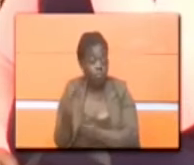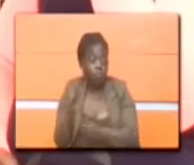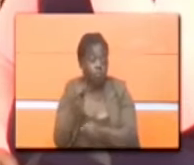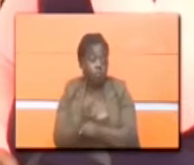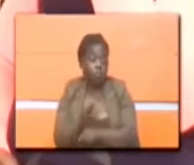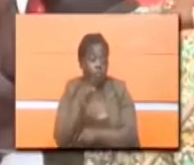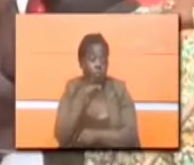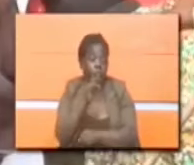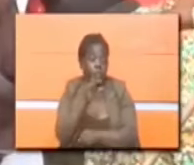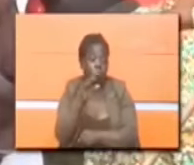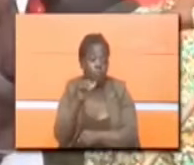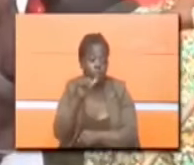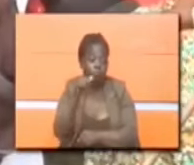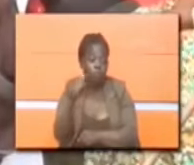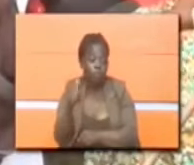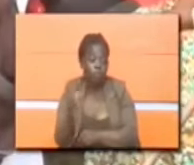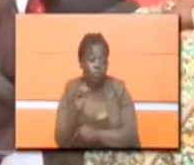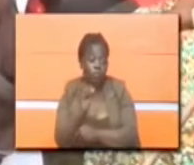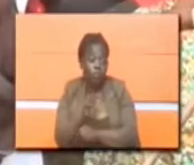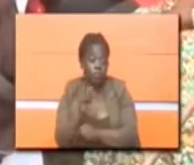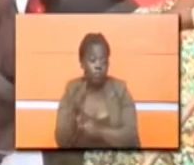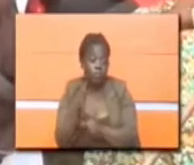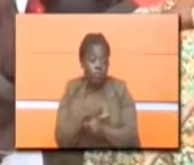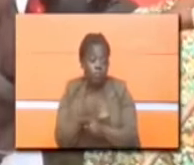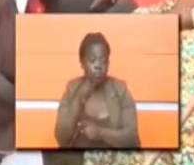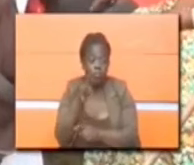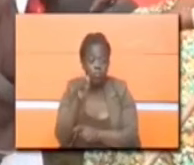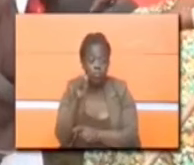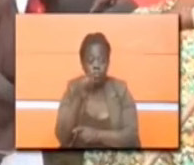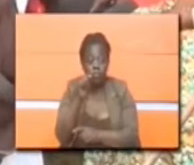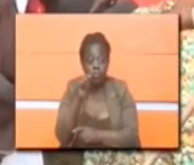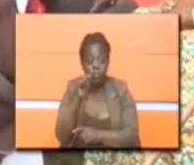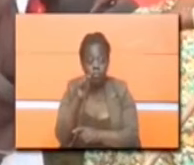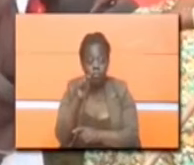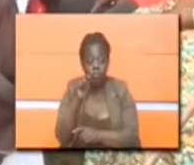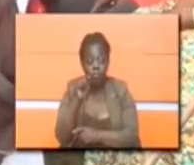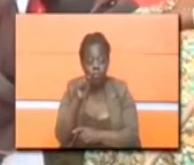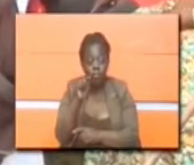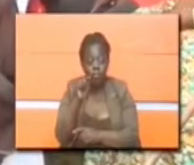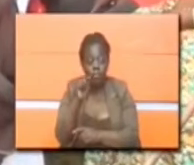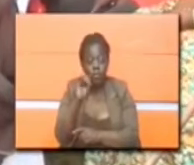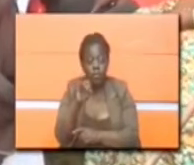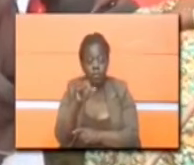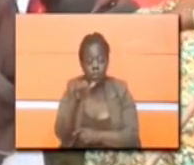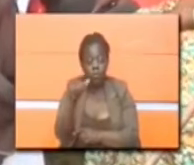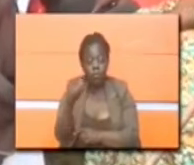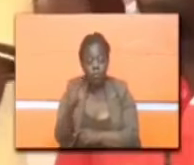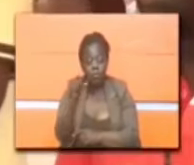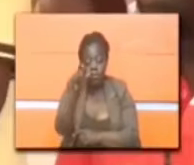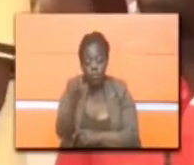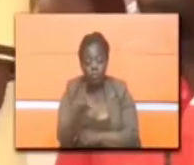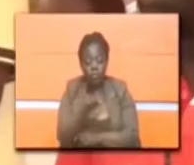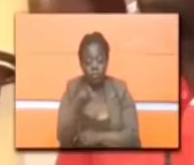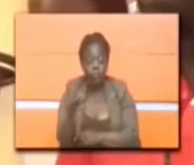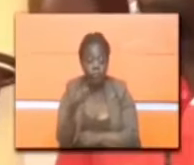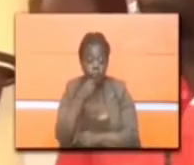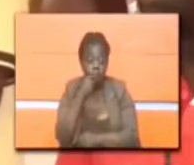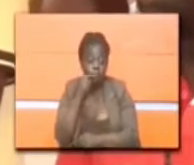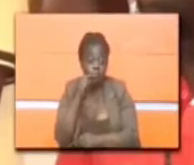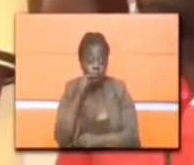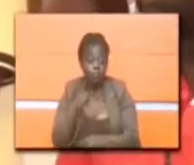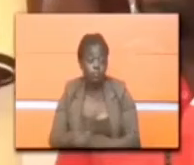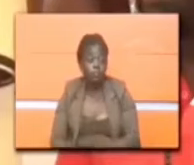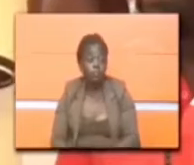ba KCCA abalala, bakansala okuva e Kasangati nga bakulembeddwamu Mayor Tom Muwonge n'aba Red Cross.